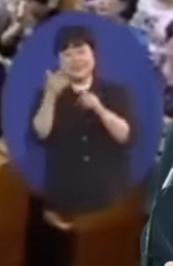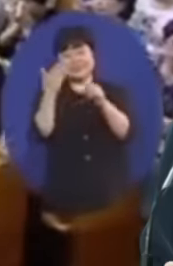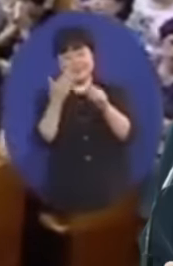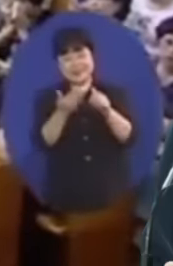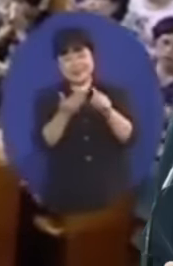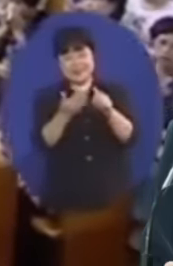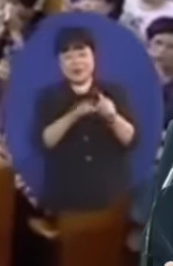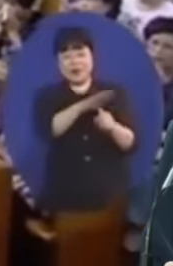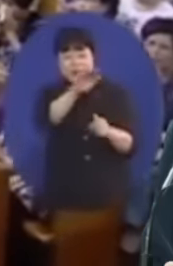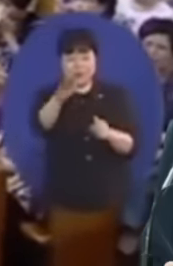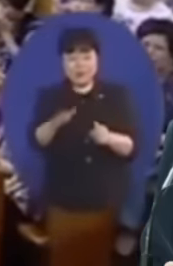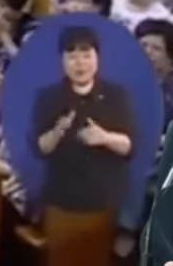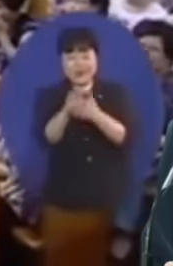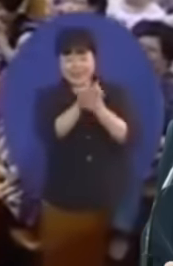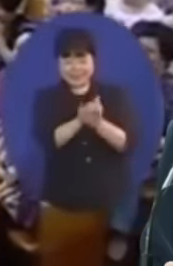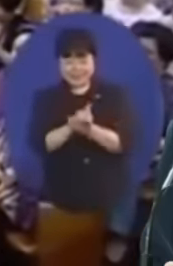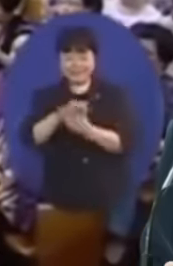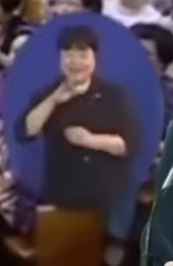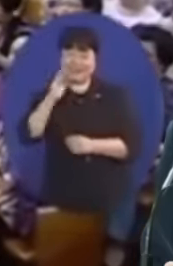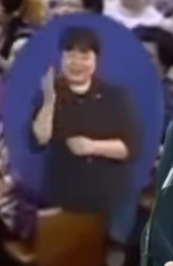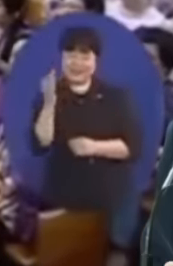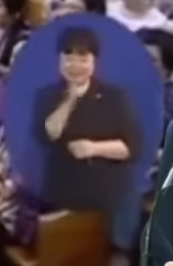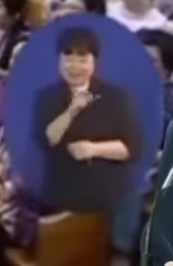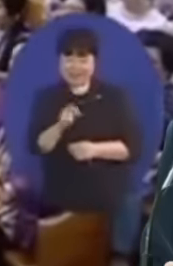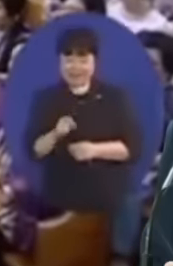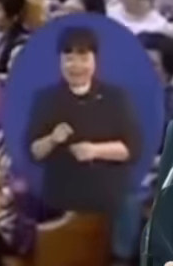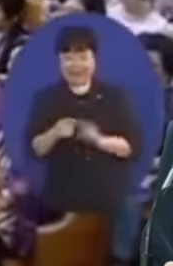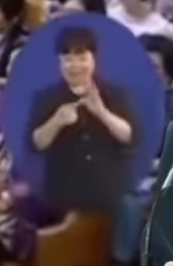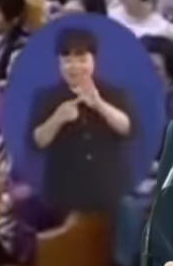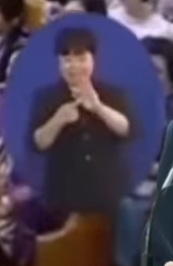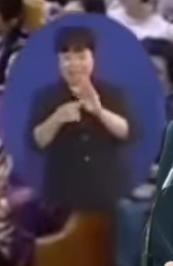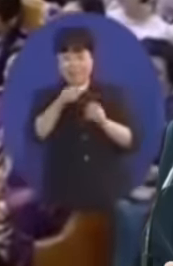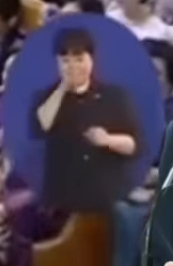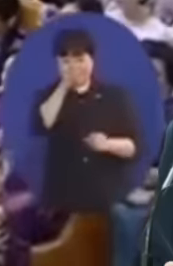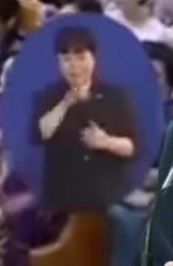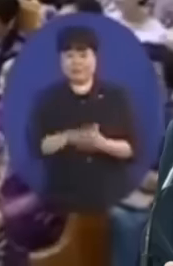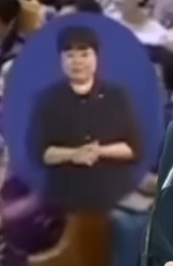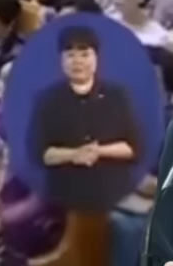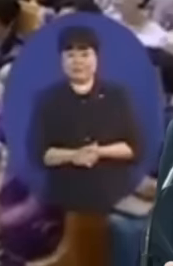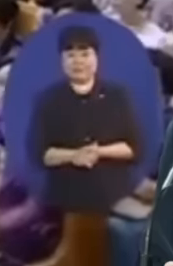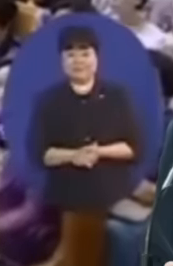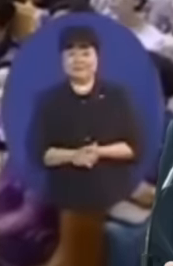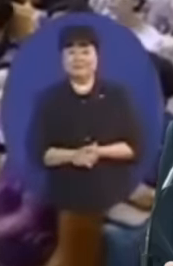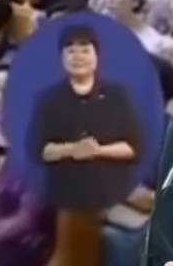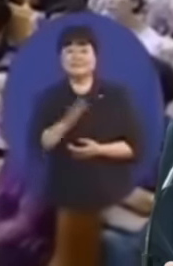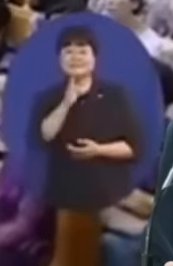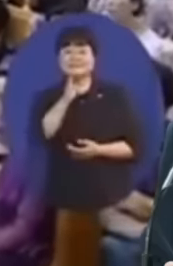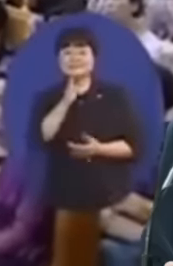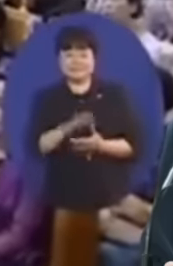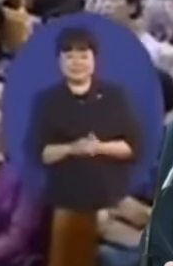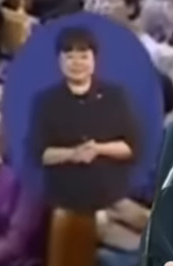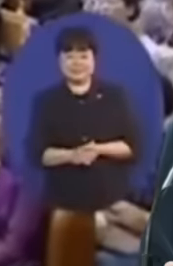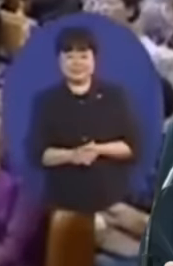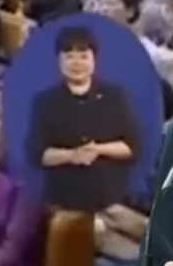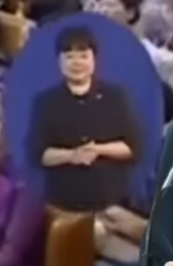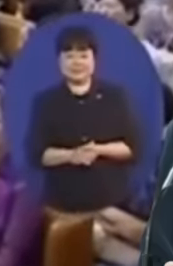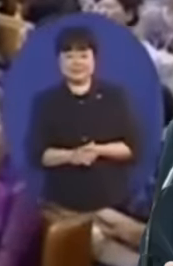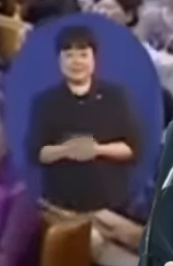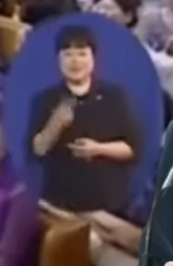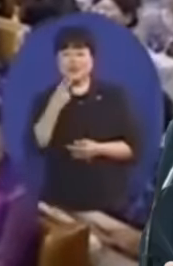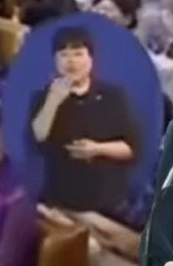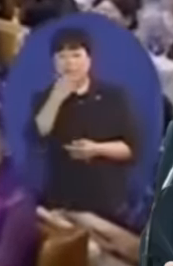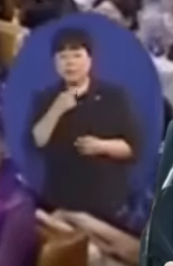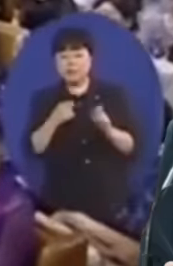예수님께서는 우리의 친구가 된다고 자신이 스스로 그렇게 말씀해 주셨습니다.